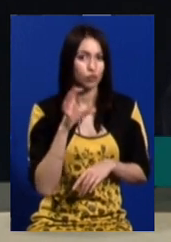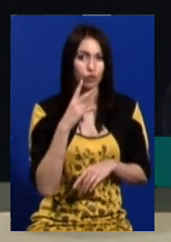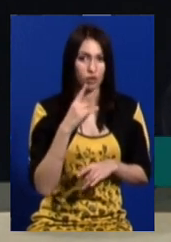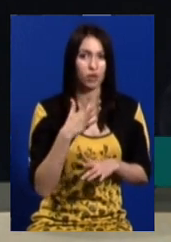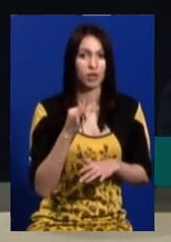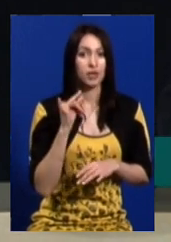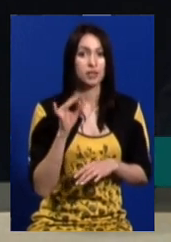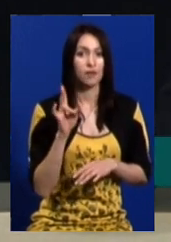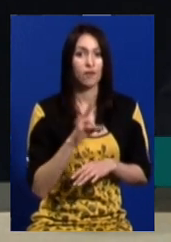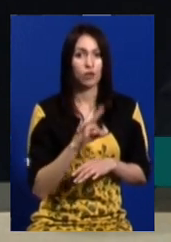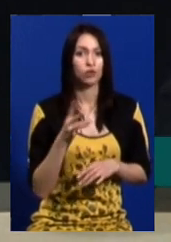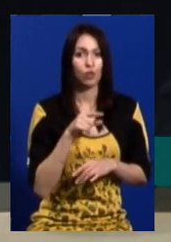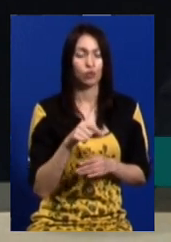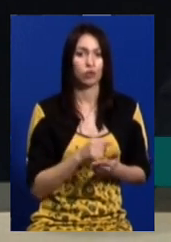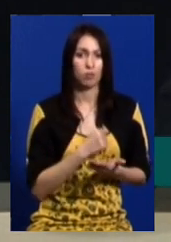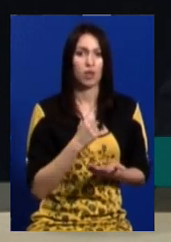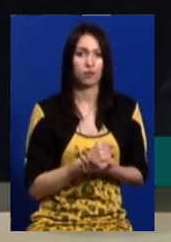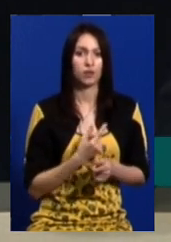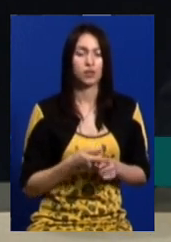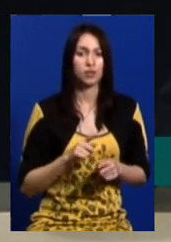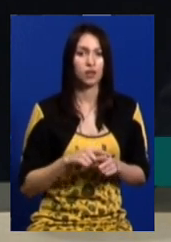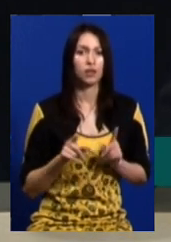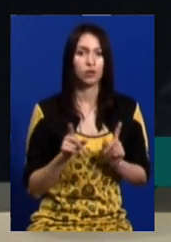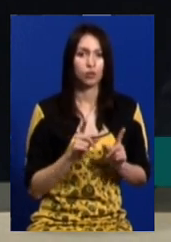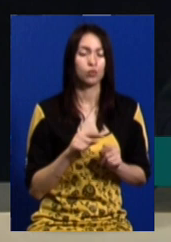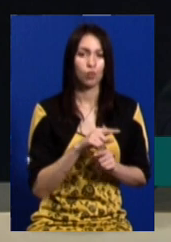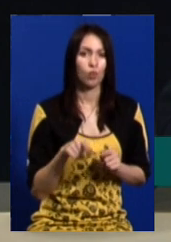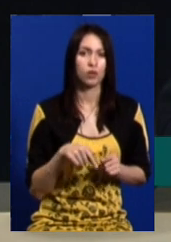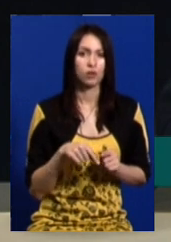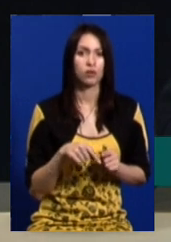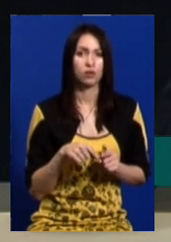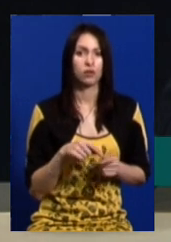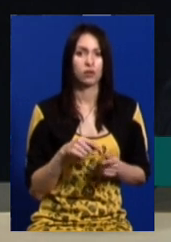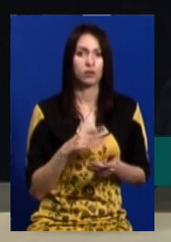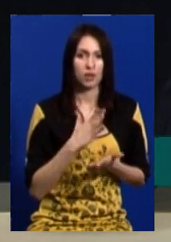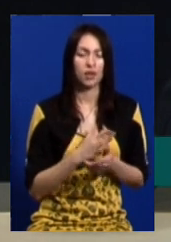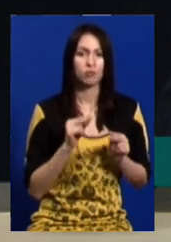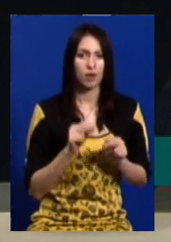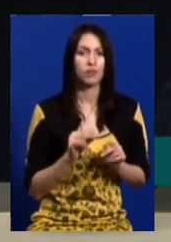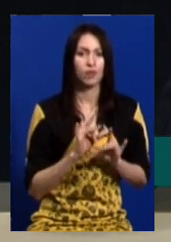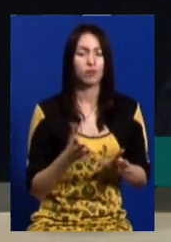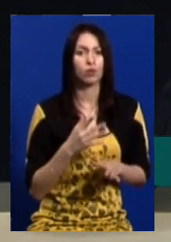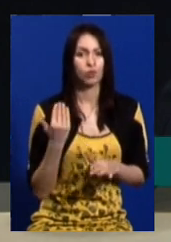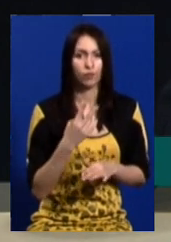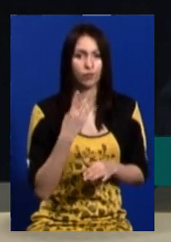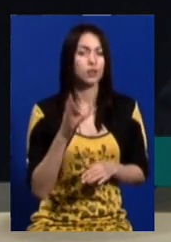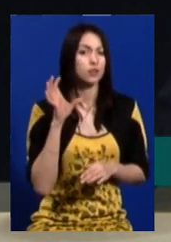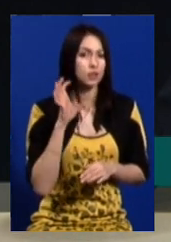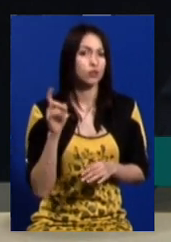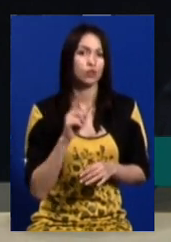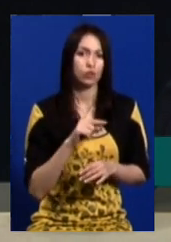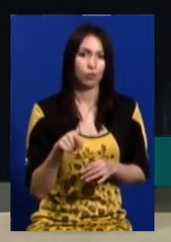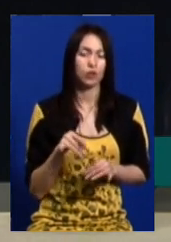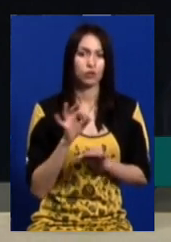І священник повинен їм підтверджувати це, що вони, оце є правдива інформація, яку вони бачать, яку вони чують, що це не є